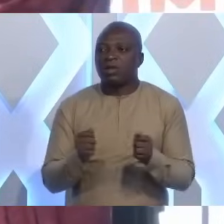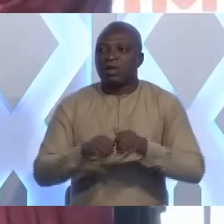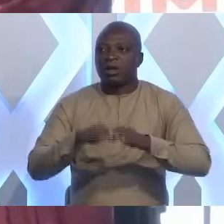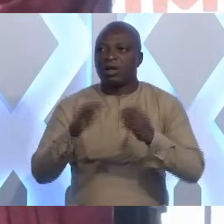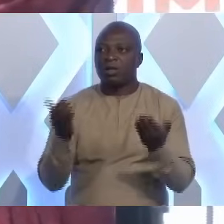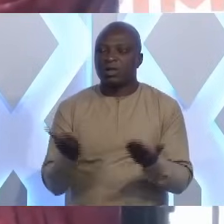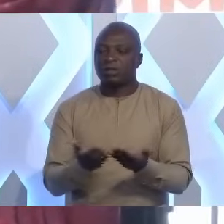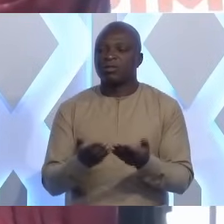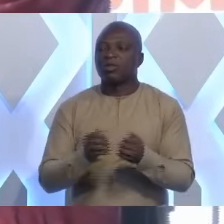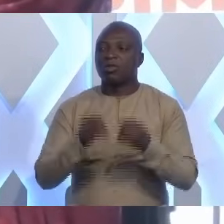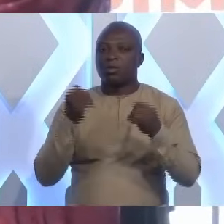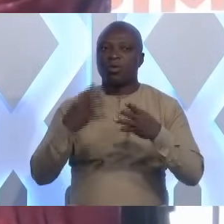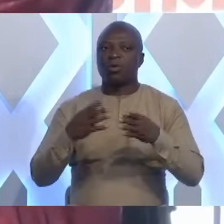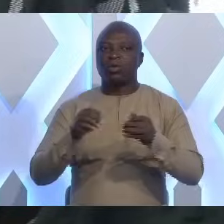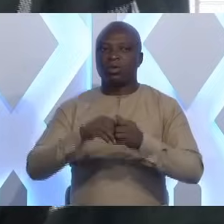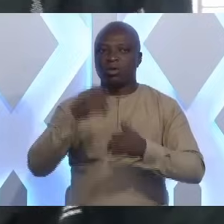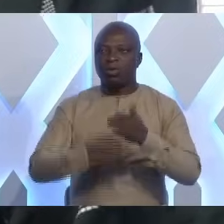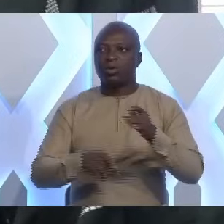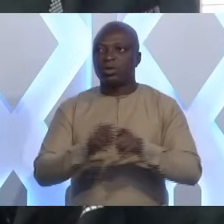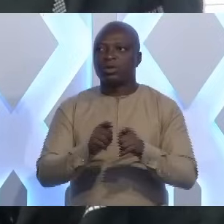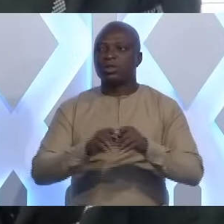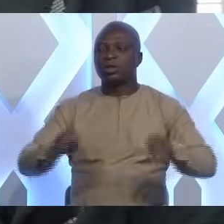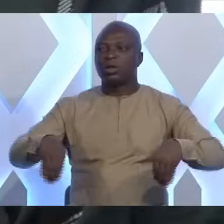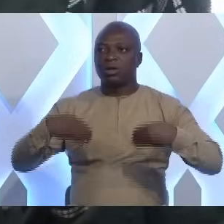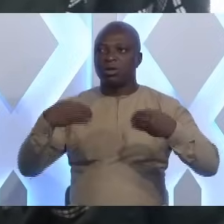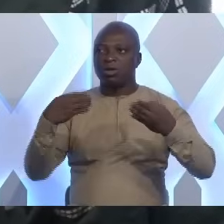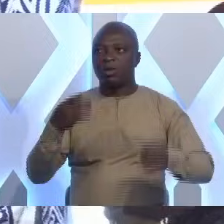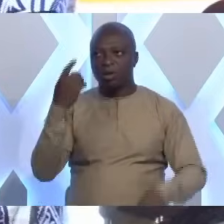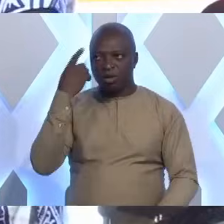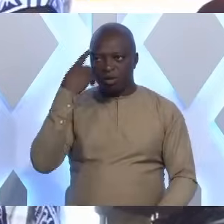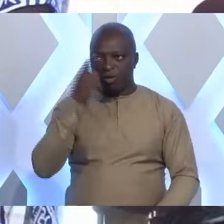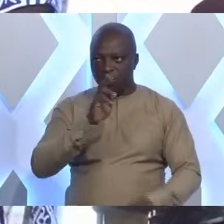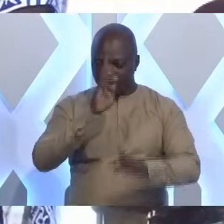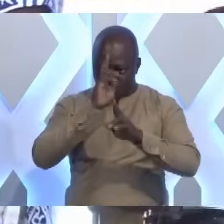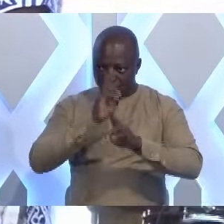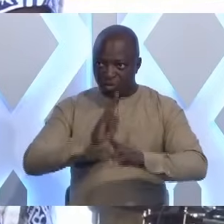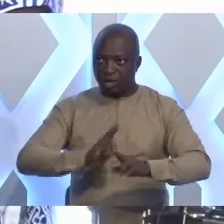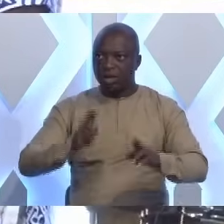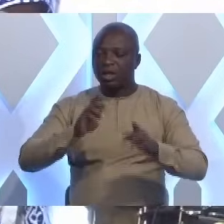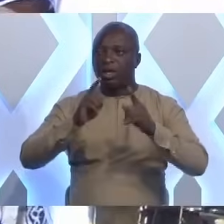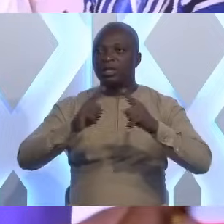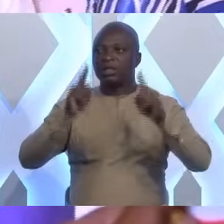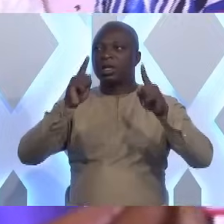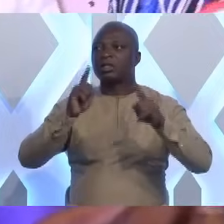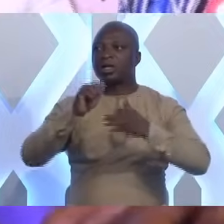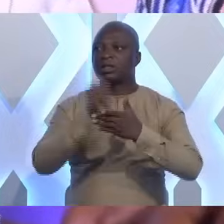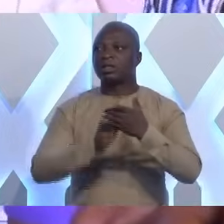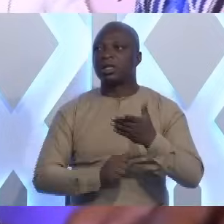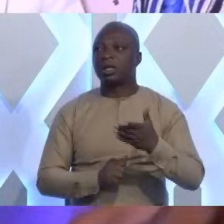De nombreux autres prix ont également été remis pour honorer l'excellence